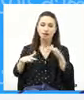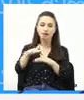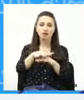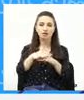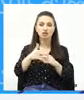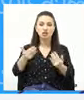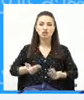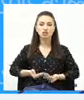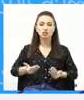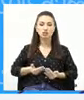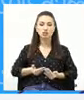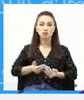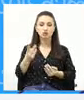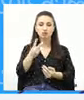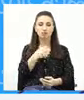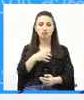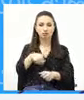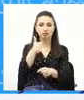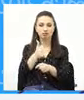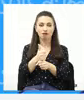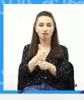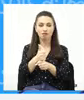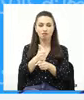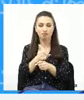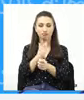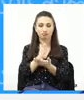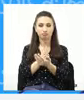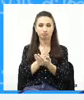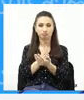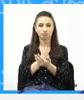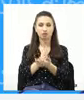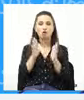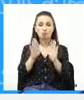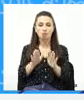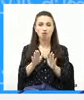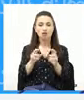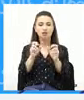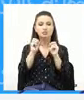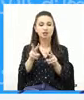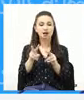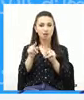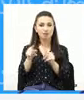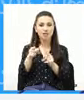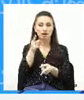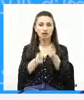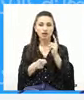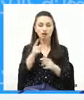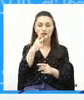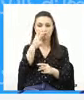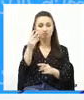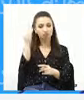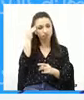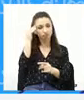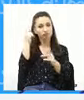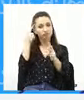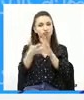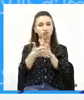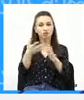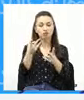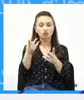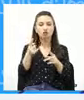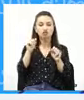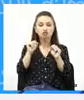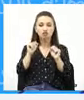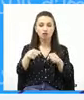სიცოცხლის უნარიანობის მთავარი ღერძია. Მხოლოდ საფრთხეების რეალური გაცნობიერებით